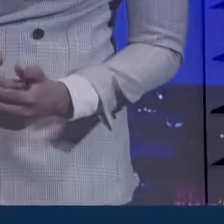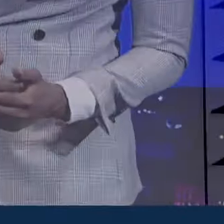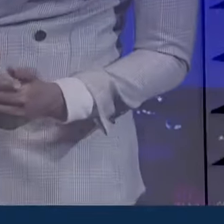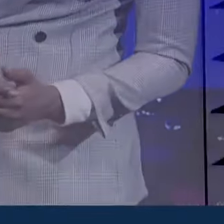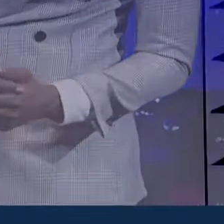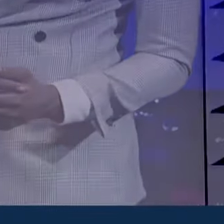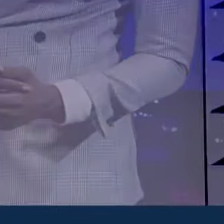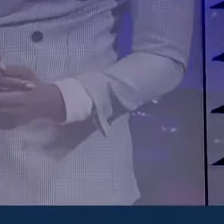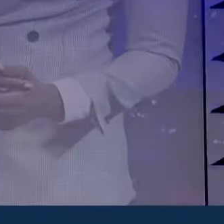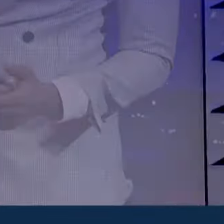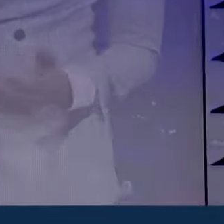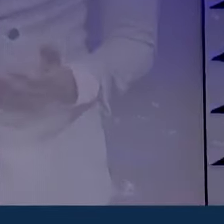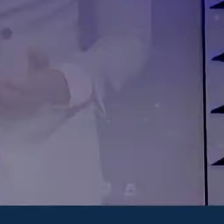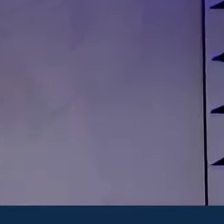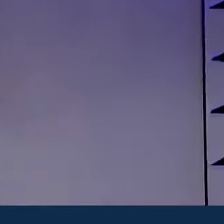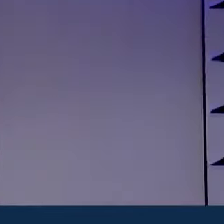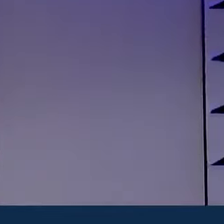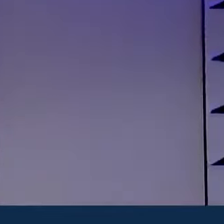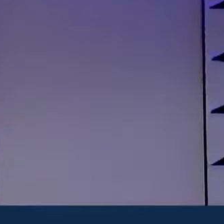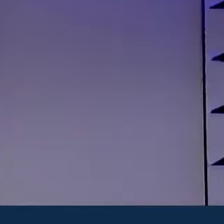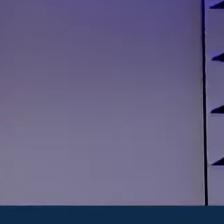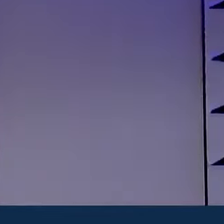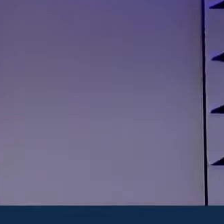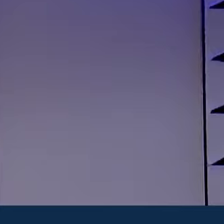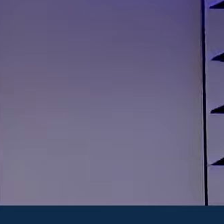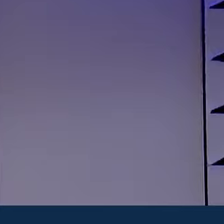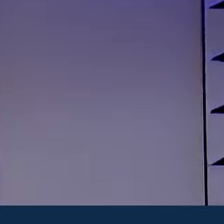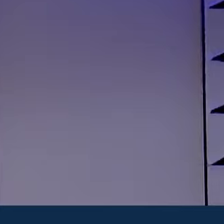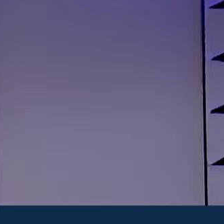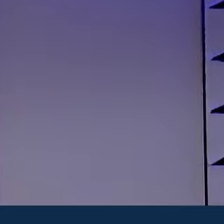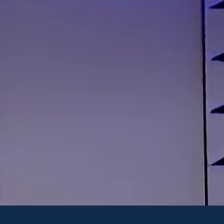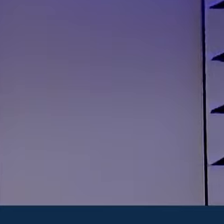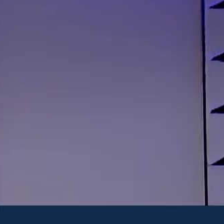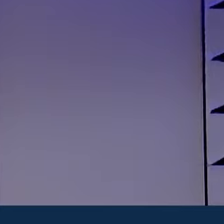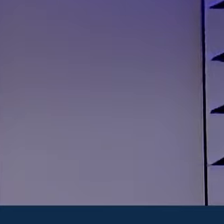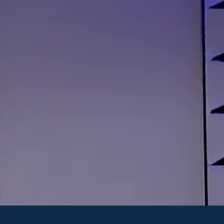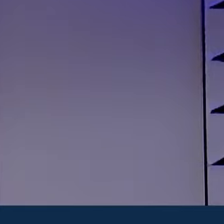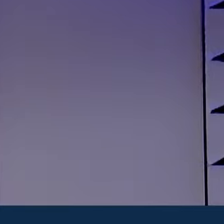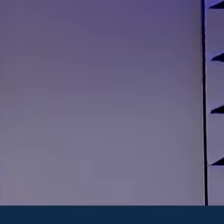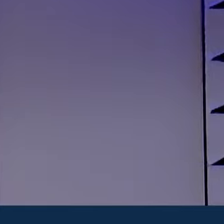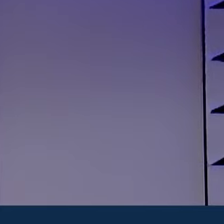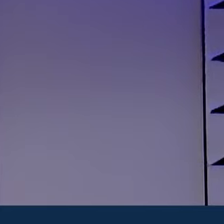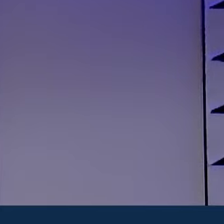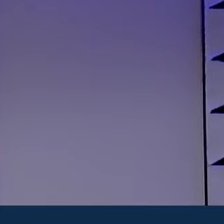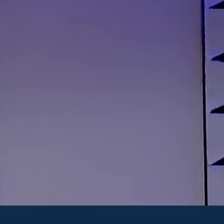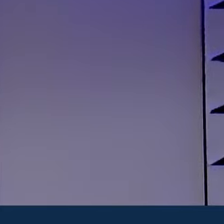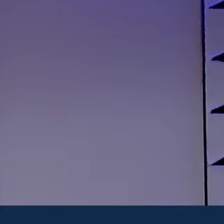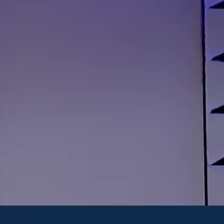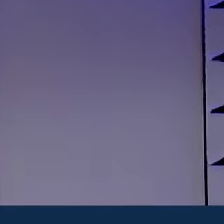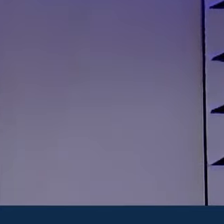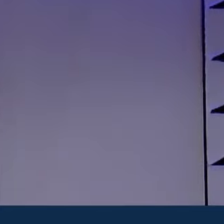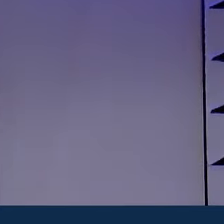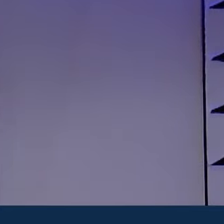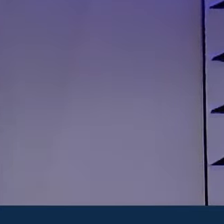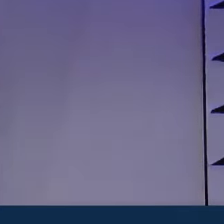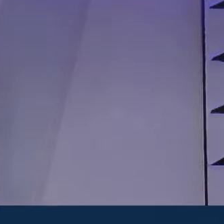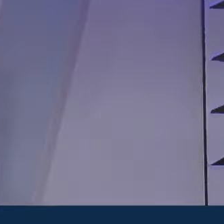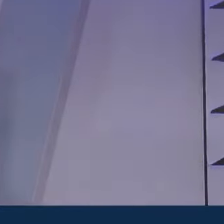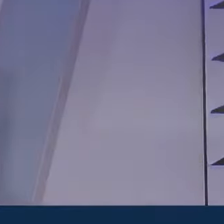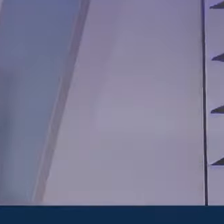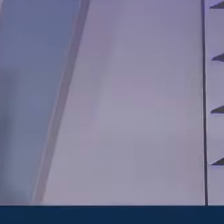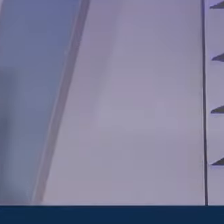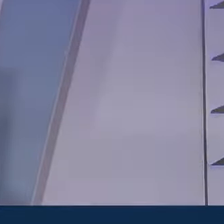play shady. Oh, oh, oh, oh, beside it, he's my baby.